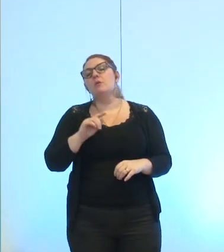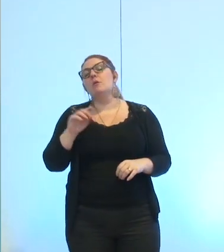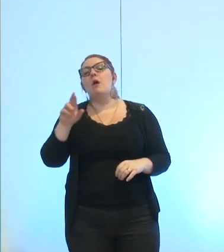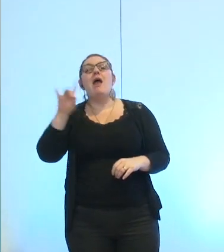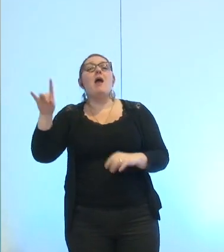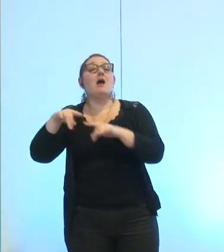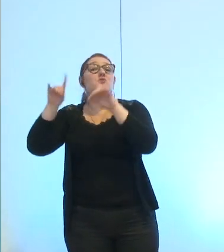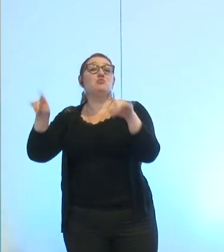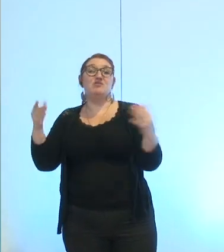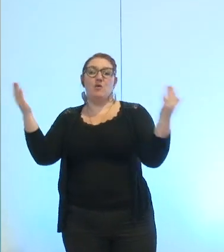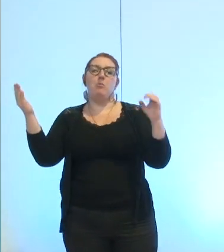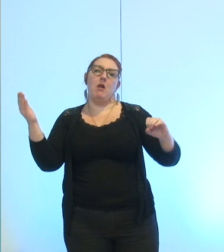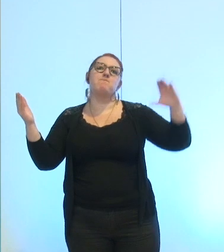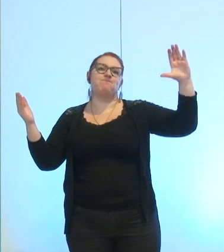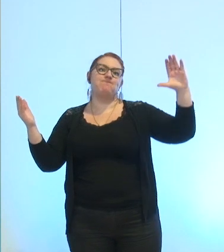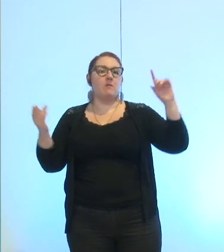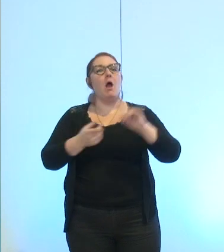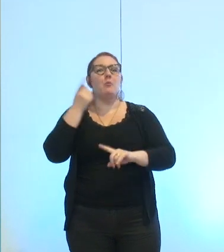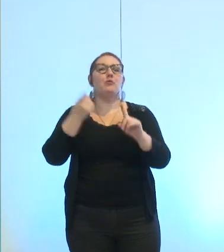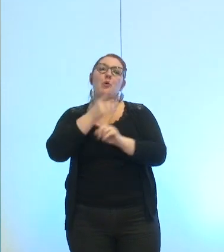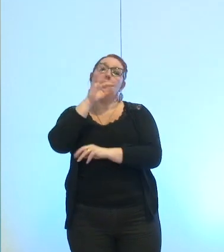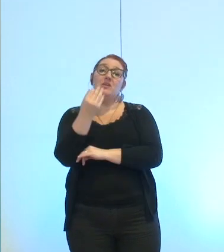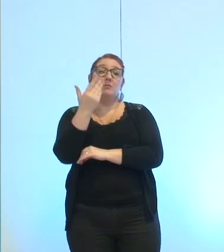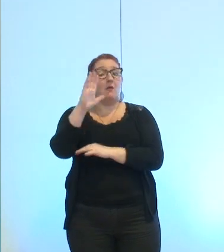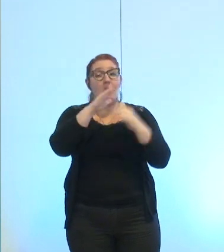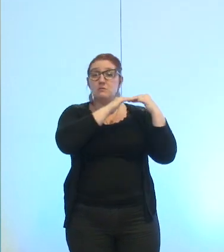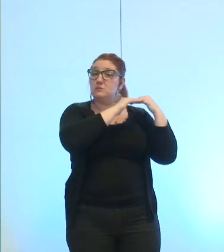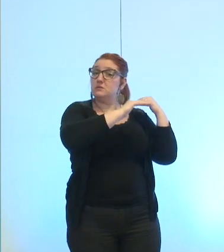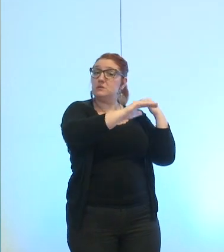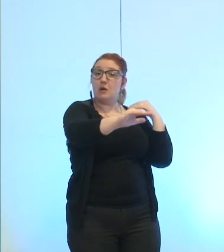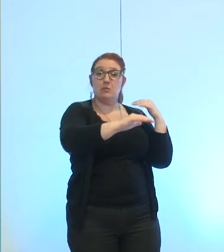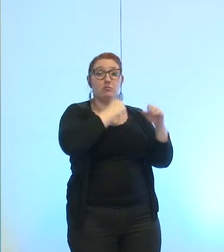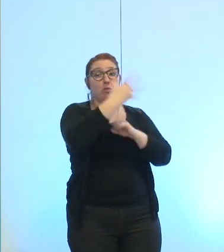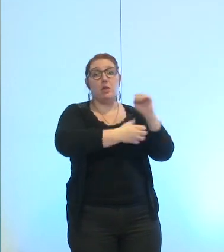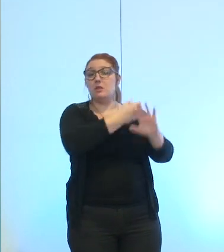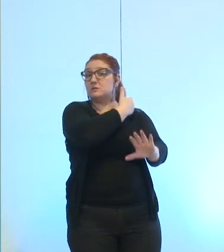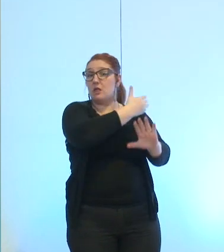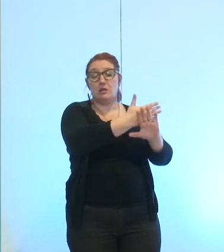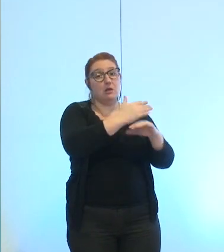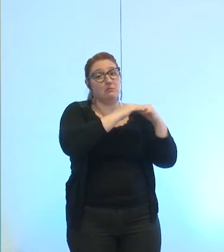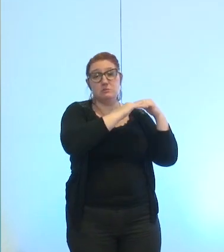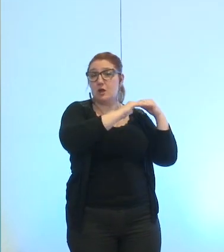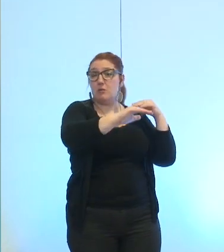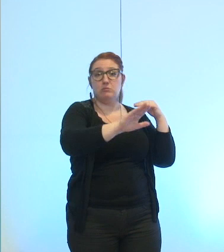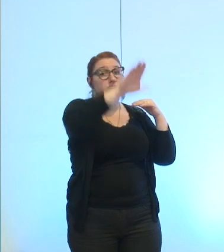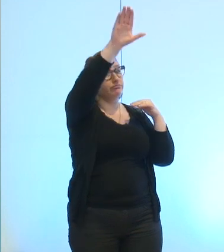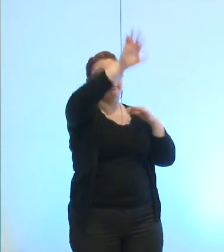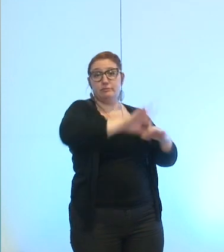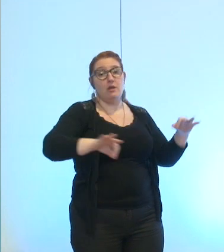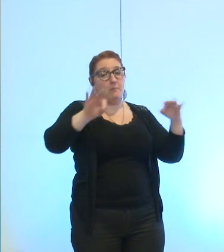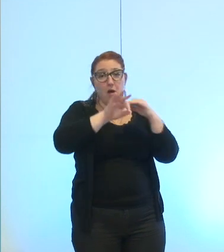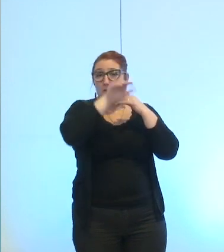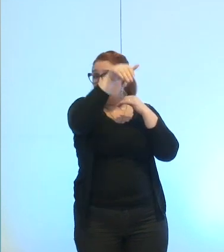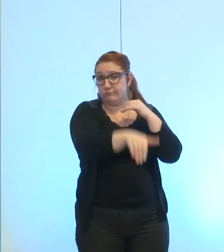relativement important mais qui est relativement stable sur aussi ces dernières années au travers de tout